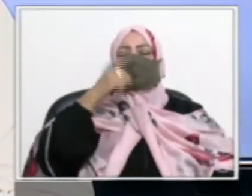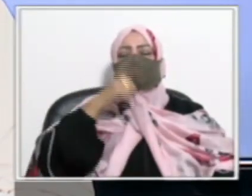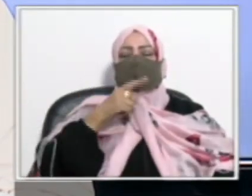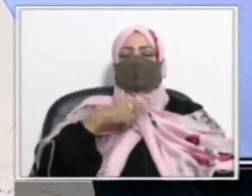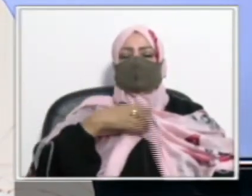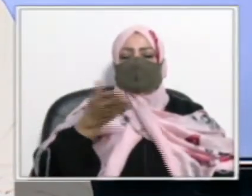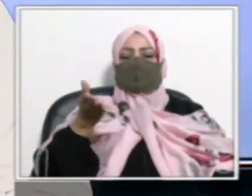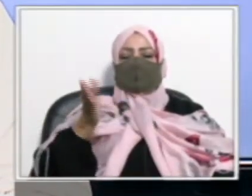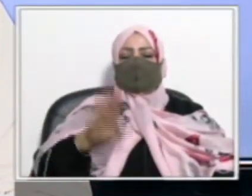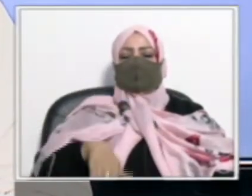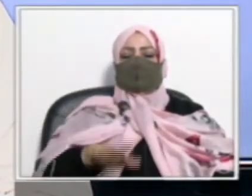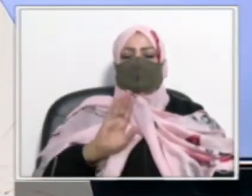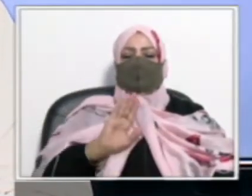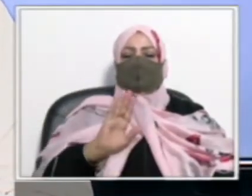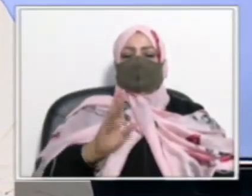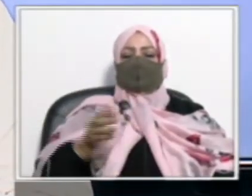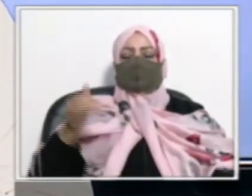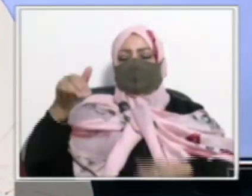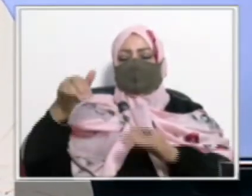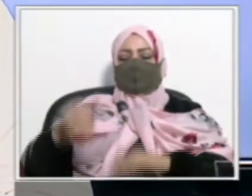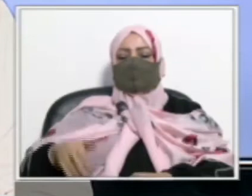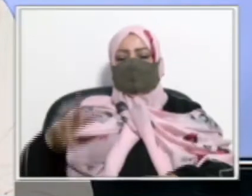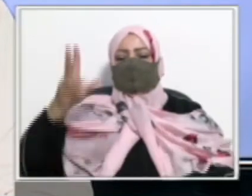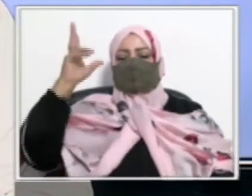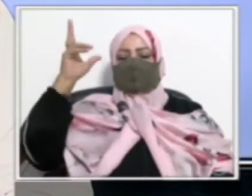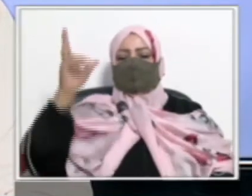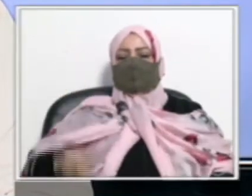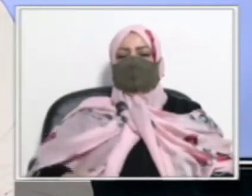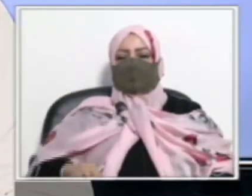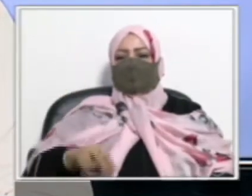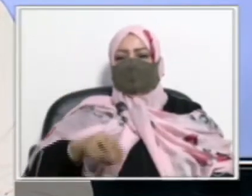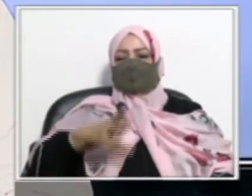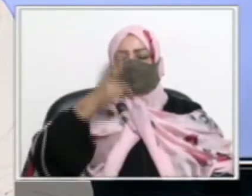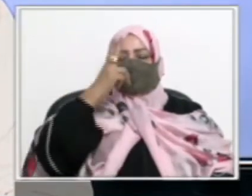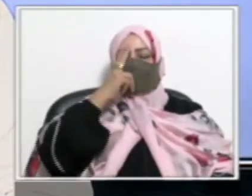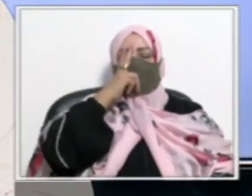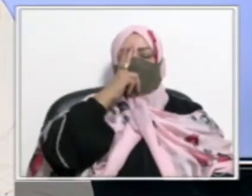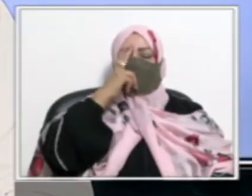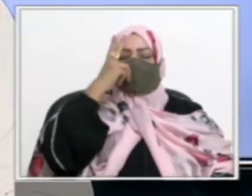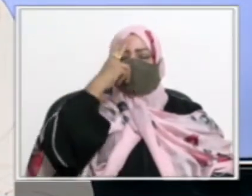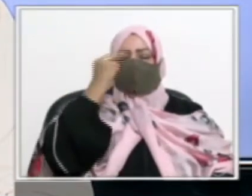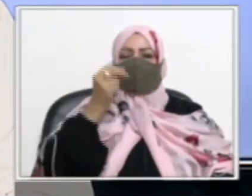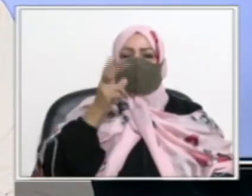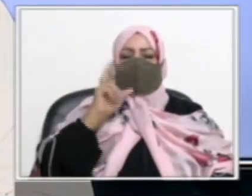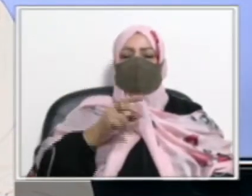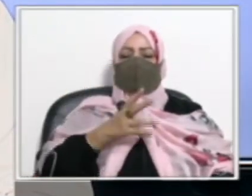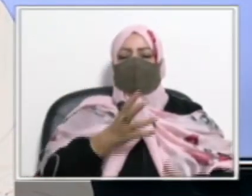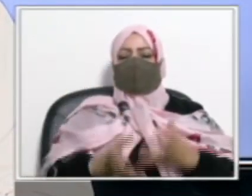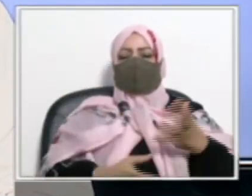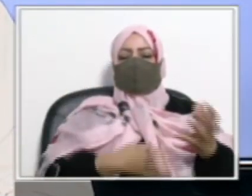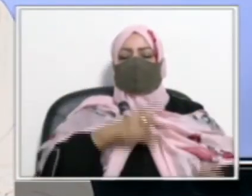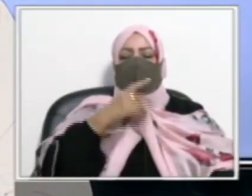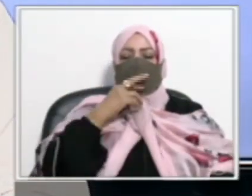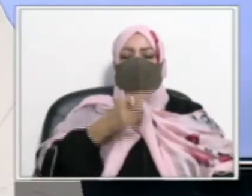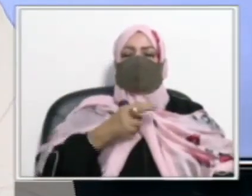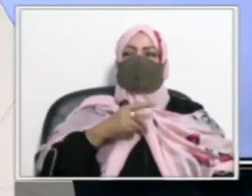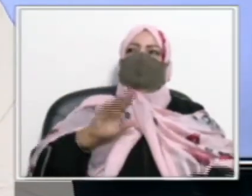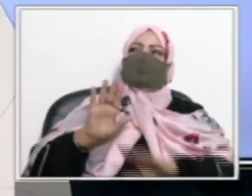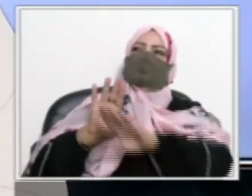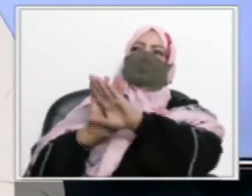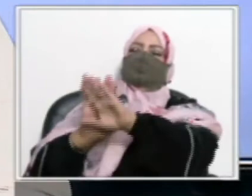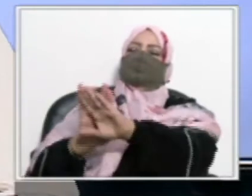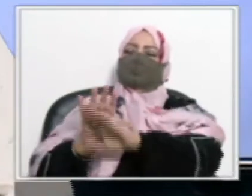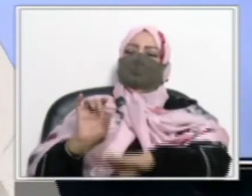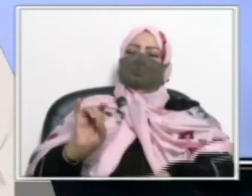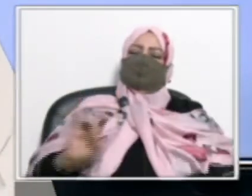والسلام يستعيد من هذه الأشياء الأربعة، كان يستعيد منها عليه الصلاة والسلام في آخر تشهده. ومعنى